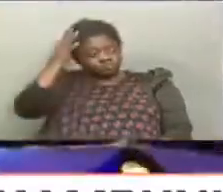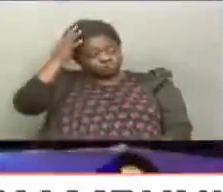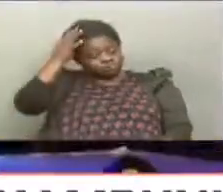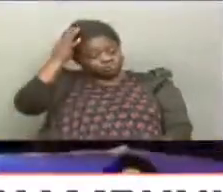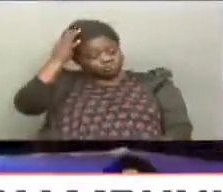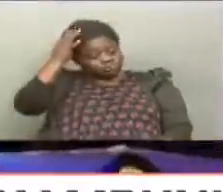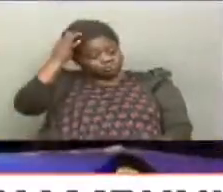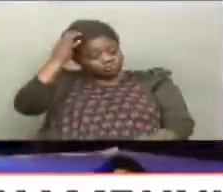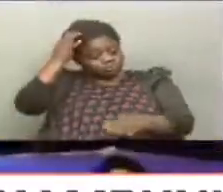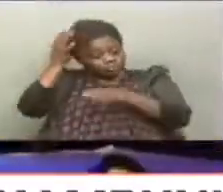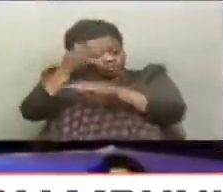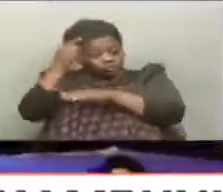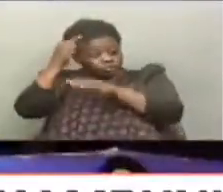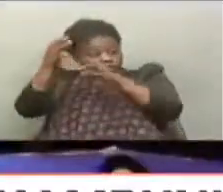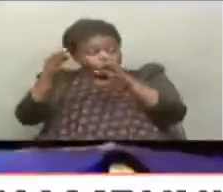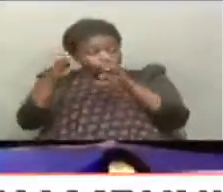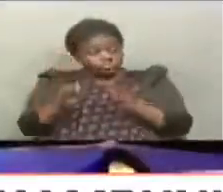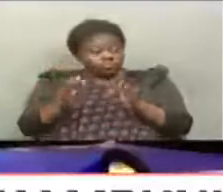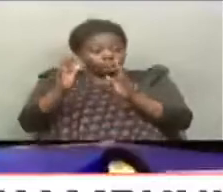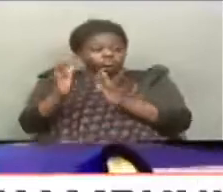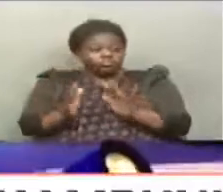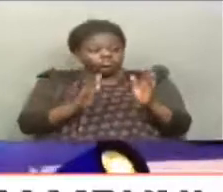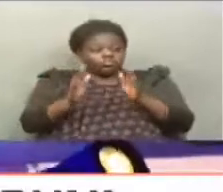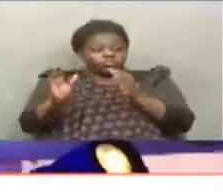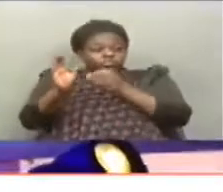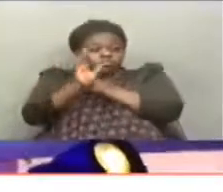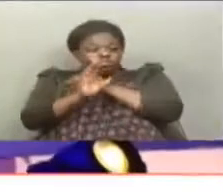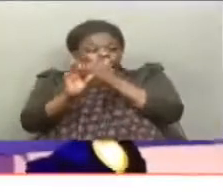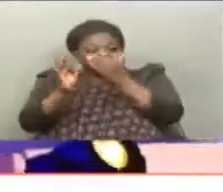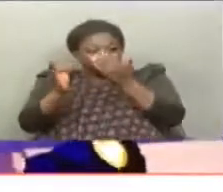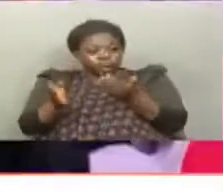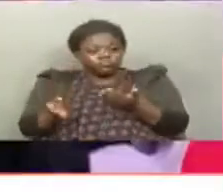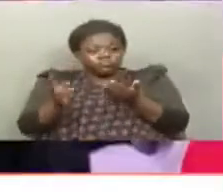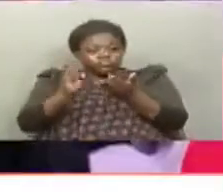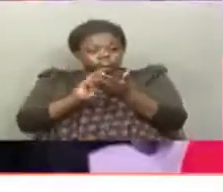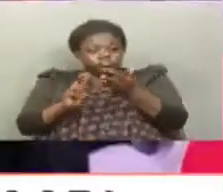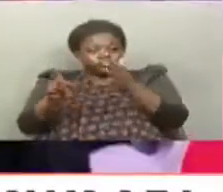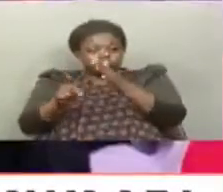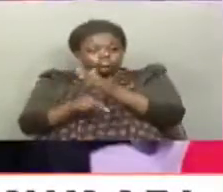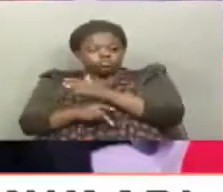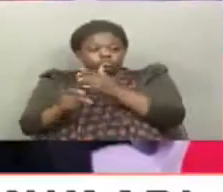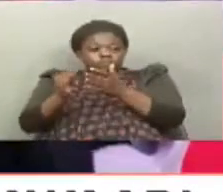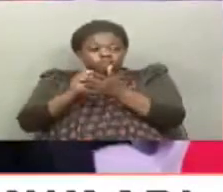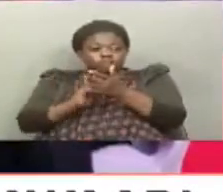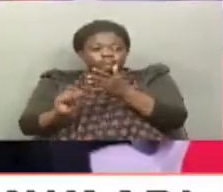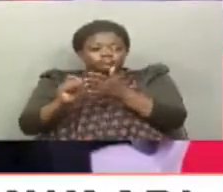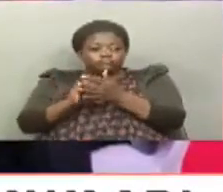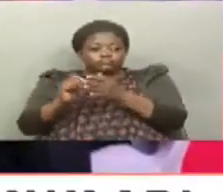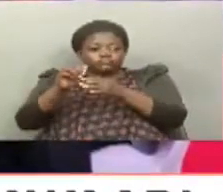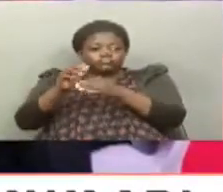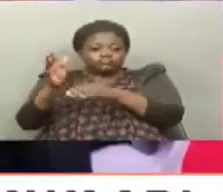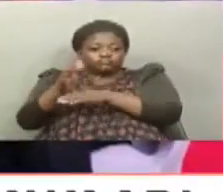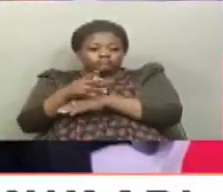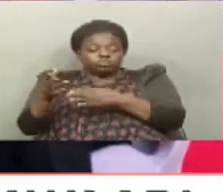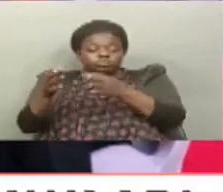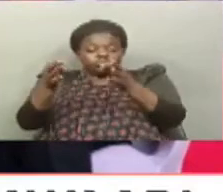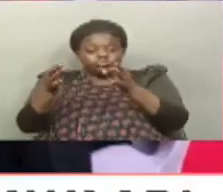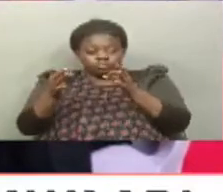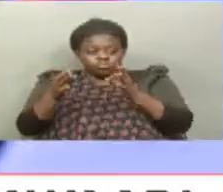Ubaka wa minister webye nsimbi nokutekera tekere gwanga Matia Kasaija obumusomeddwa myoko muwandiso wenkalakalira ministry yebye